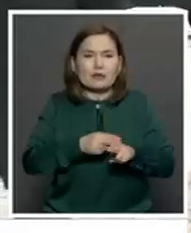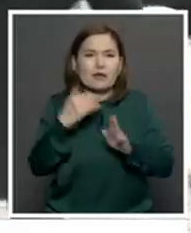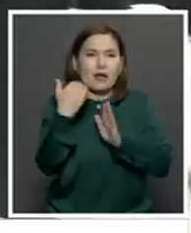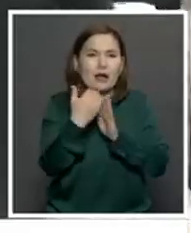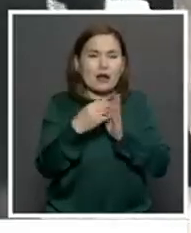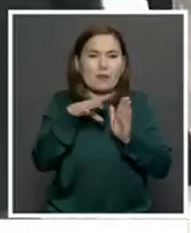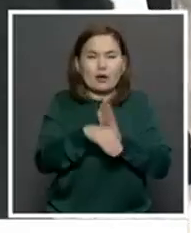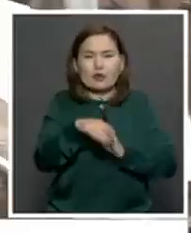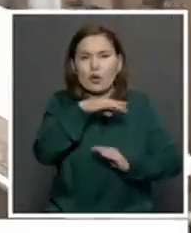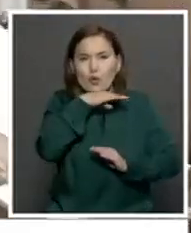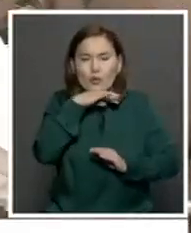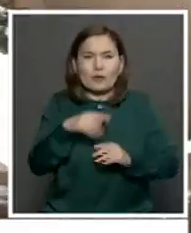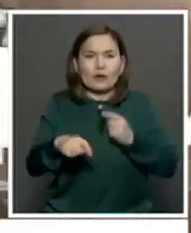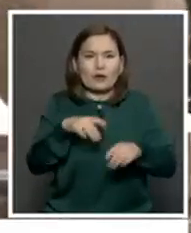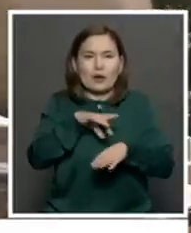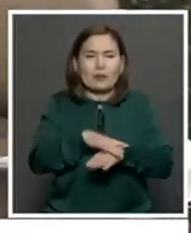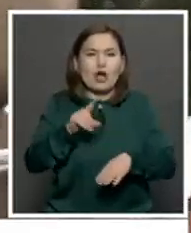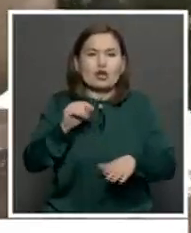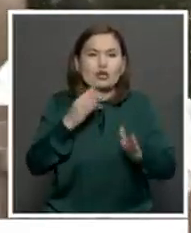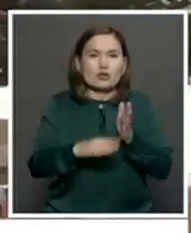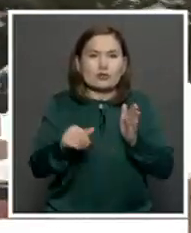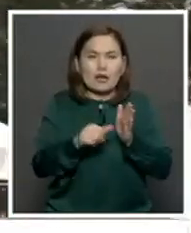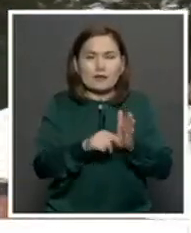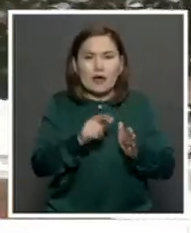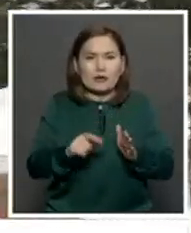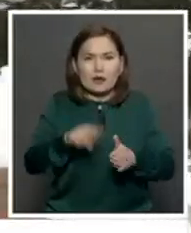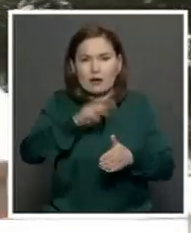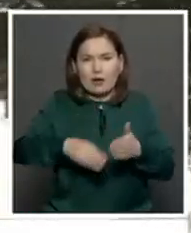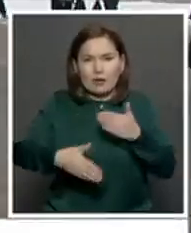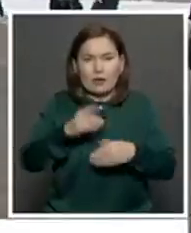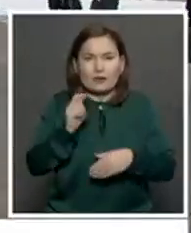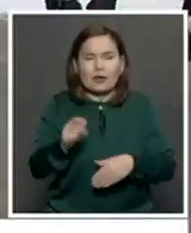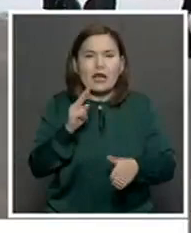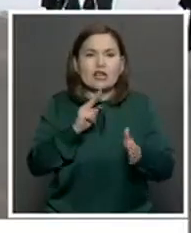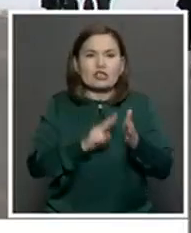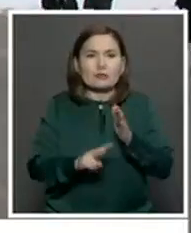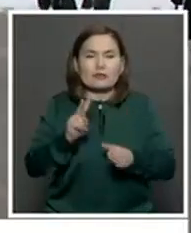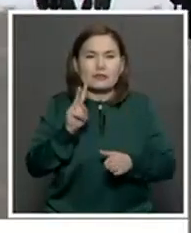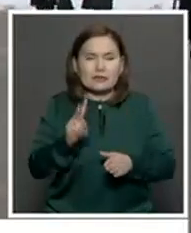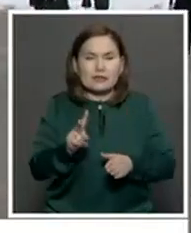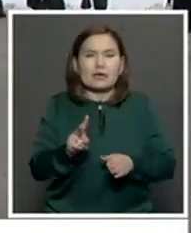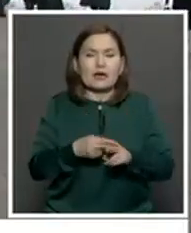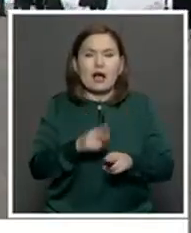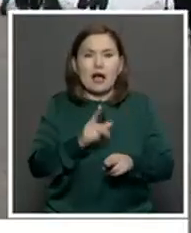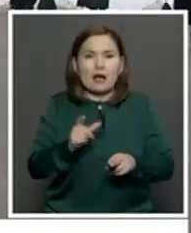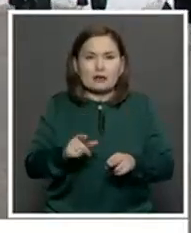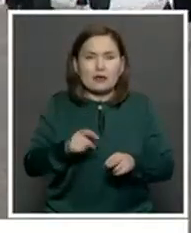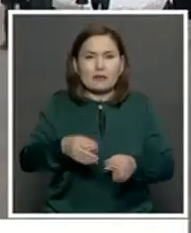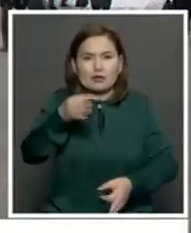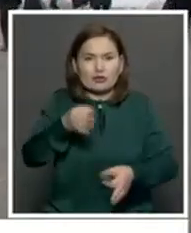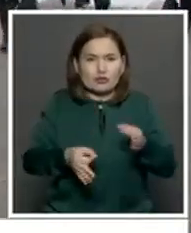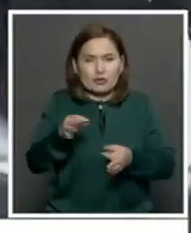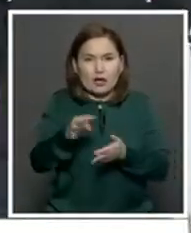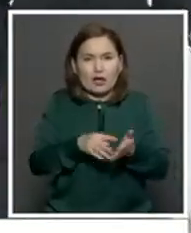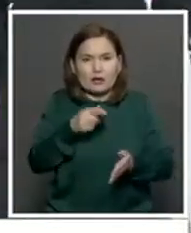картасы аясында тіркелген. Нәтижесінде 196 адам әкімшілік жауапкершілікке тартылды. 72 материал құқық қорғау органдарына жіберілді. Бұдан